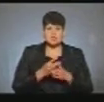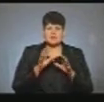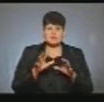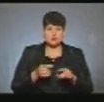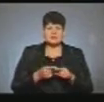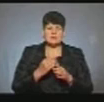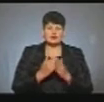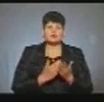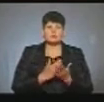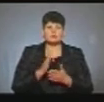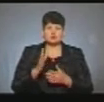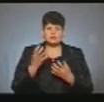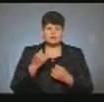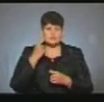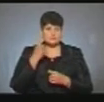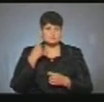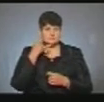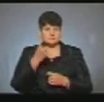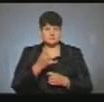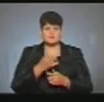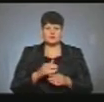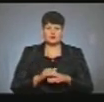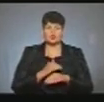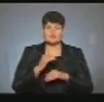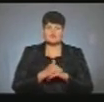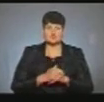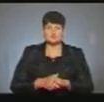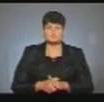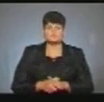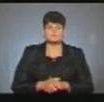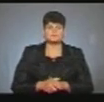бути. Спробуємо відповісти на ще одне запитання телеглядача. Доброго вечора.